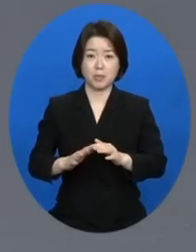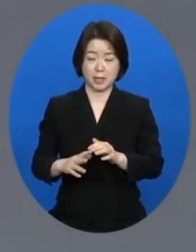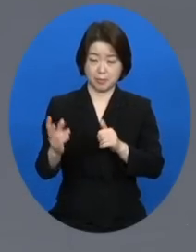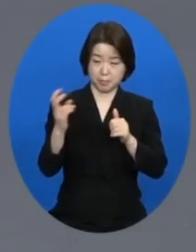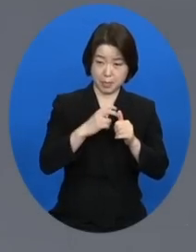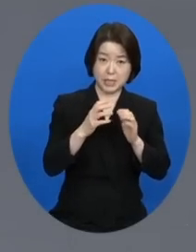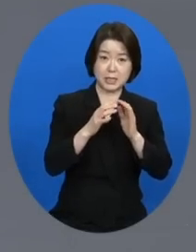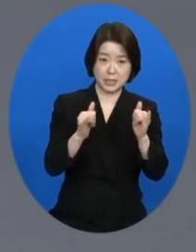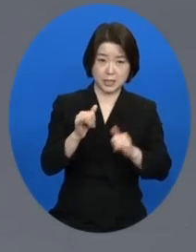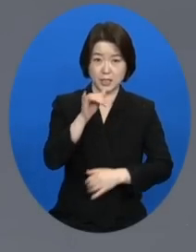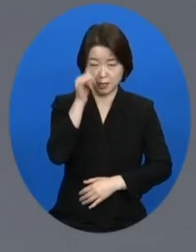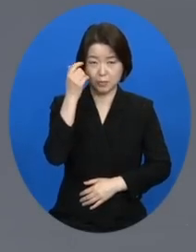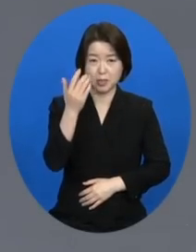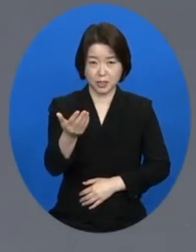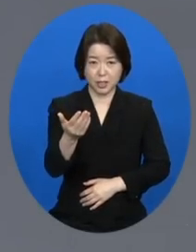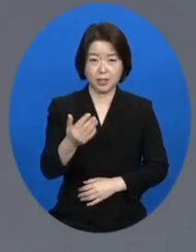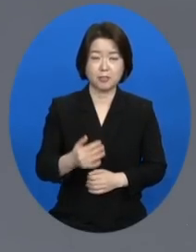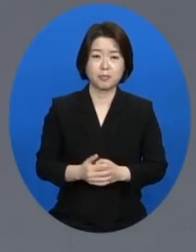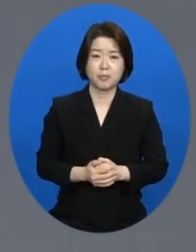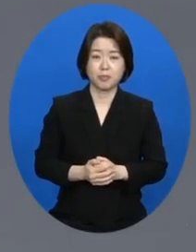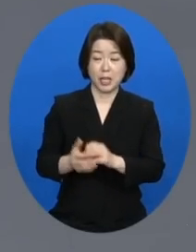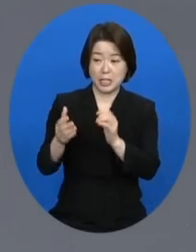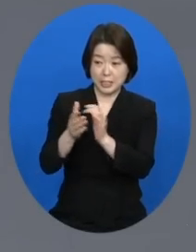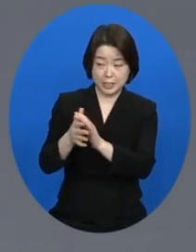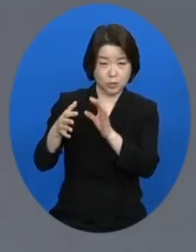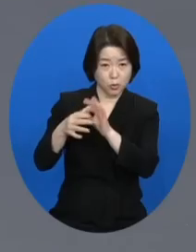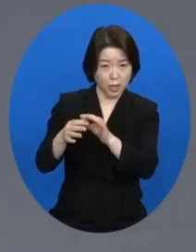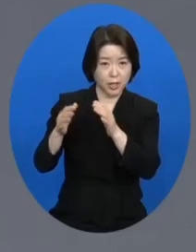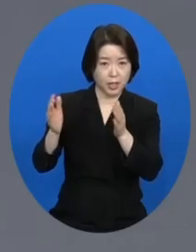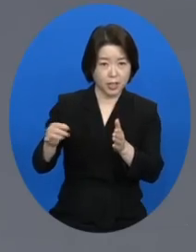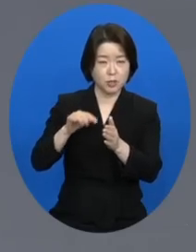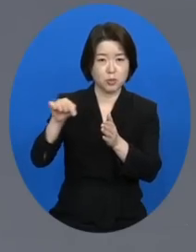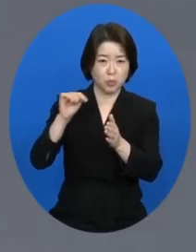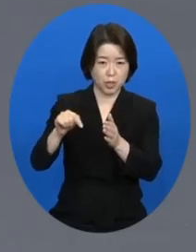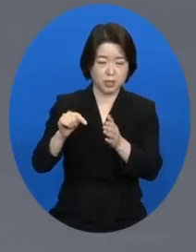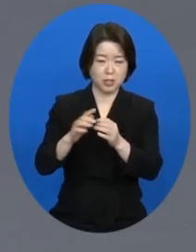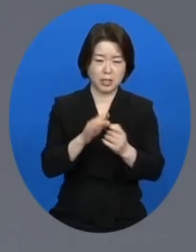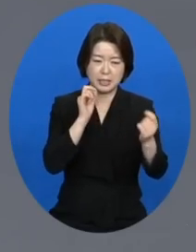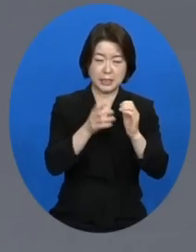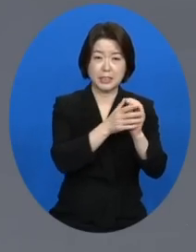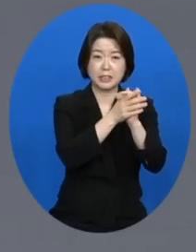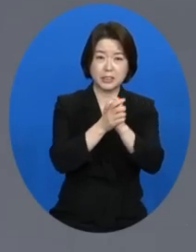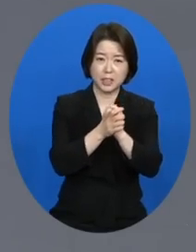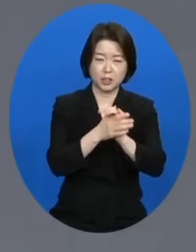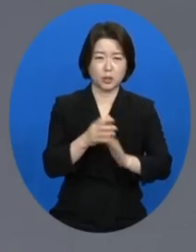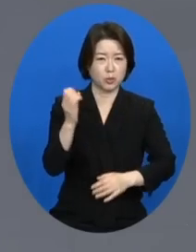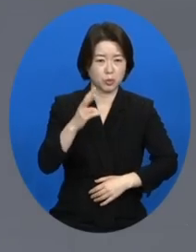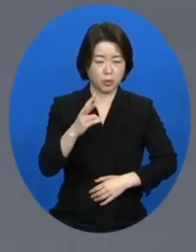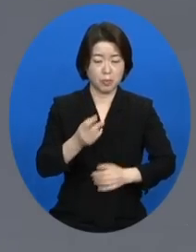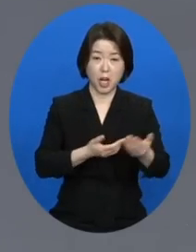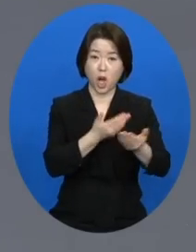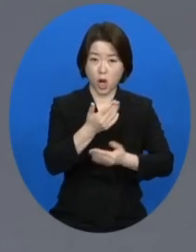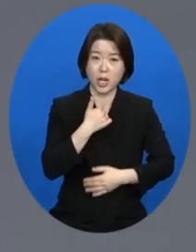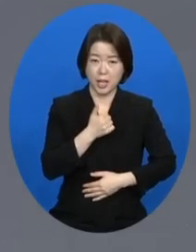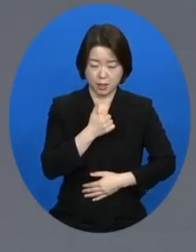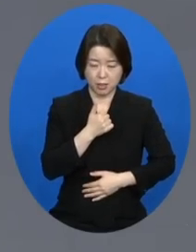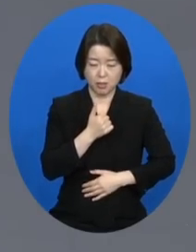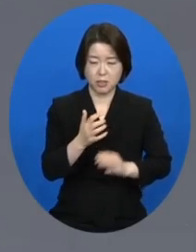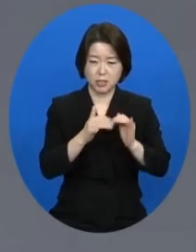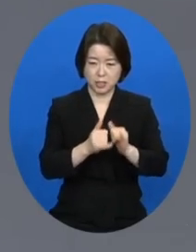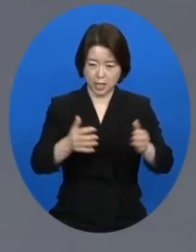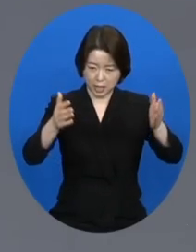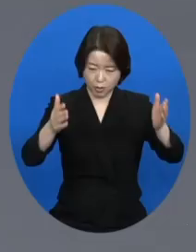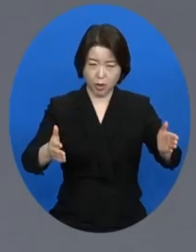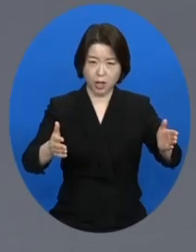배신당하신 분 계십니까? 친구와의 관계 속에서 또 친했던 혹은 거래했던 사람들과의